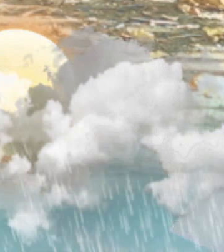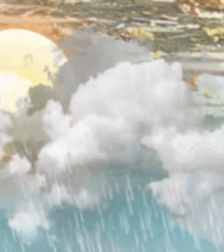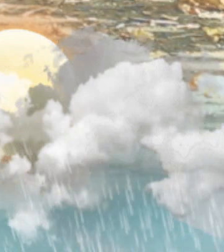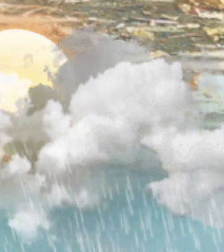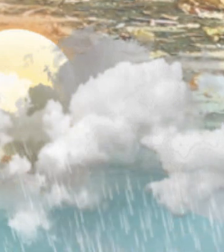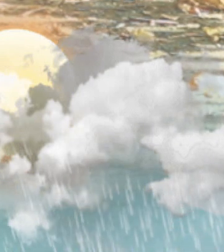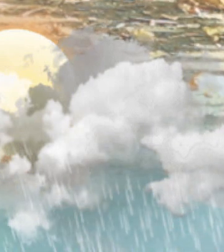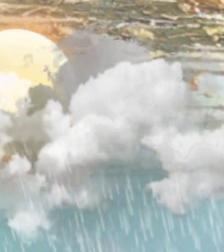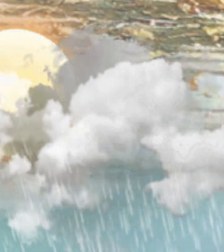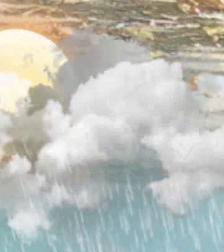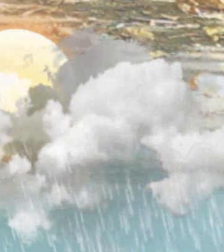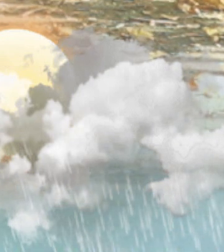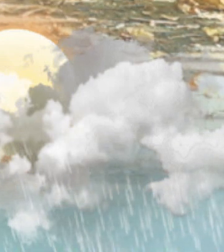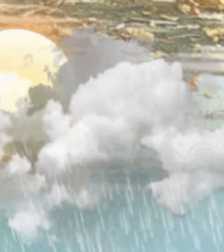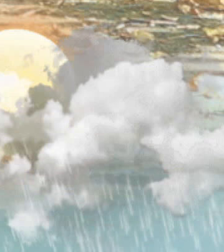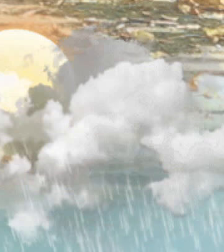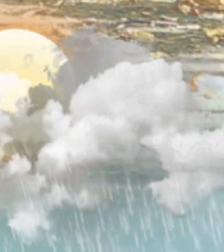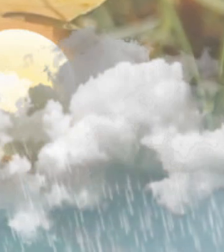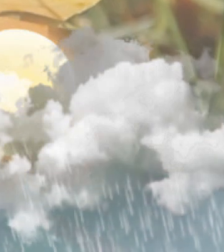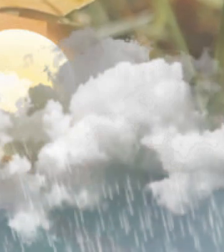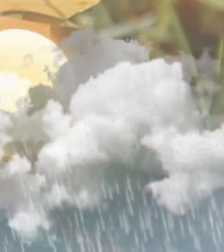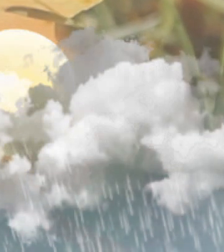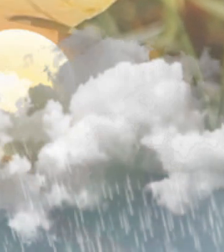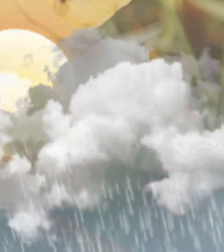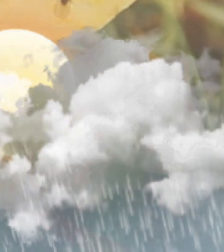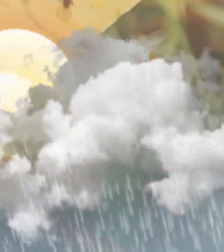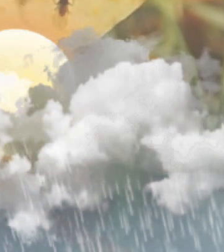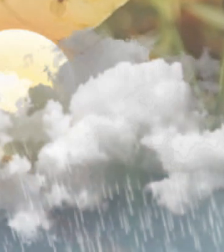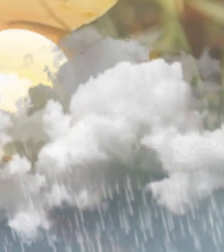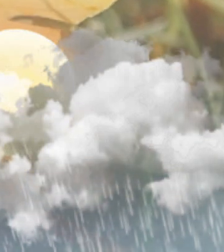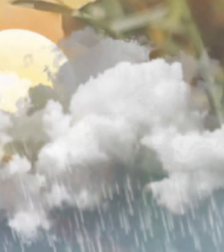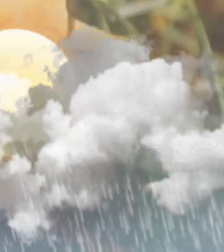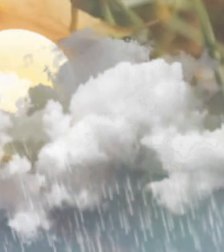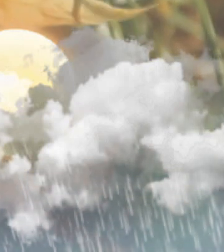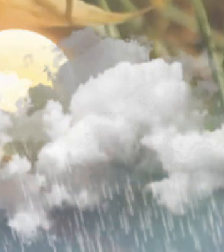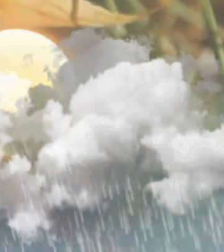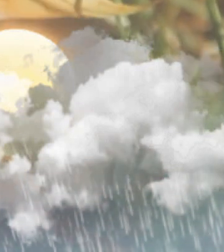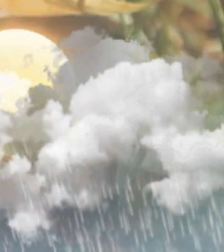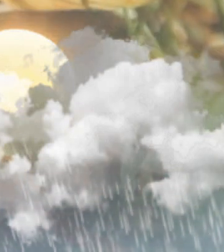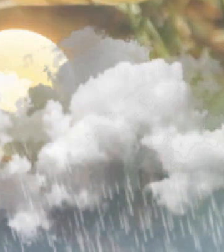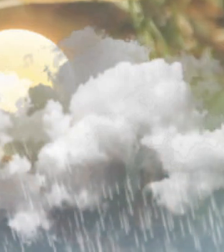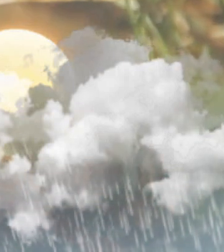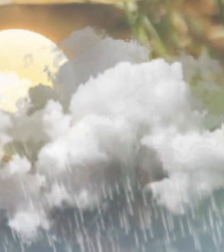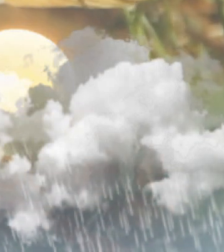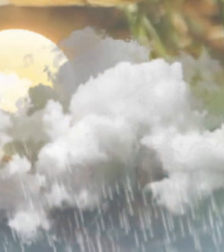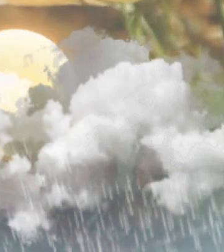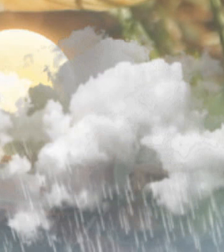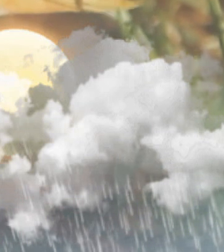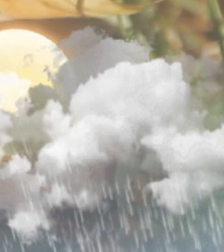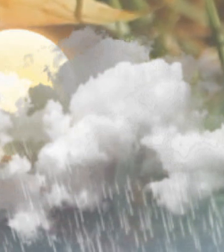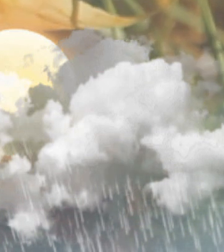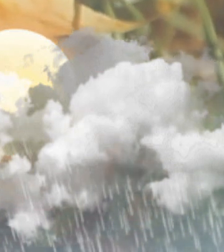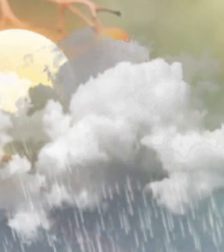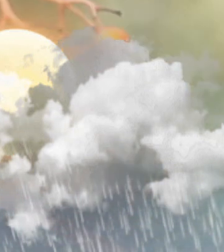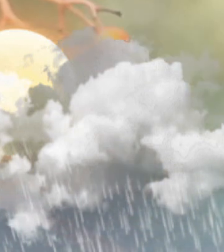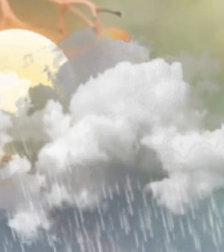заходні 5-8 метраў за секунду. У Лідзе, Іўі і Смаргоні каля 5 градусаў цяпла